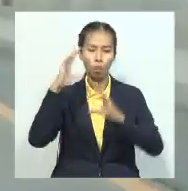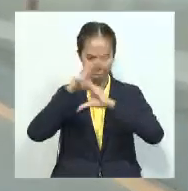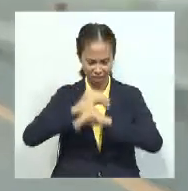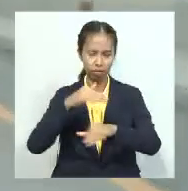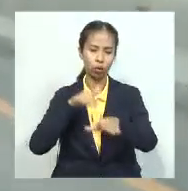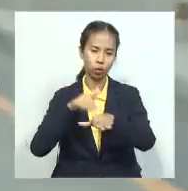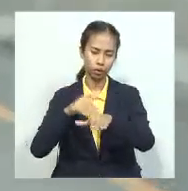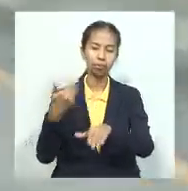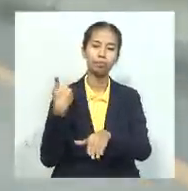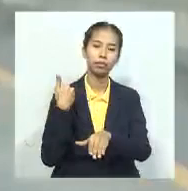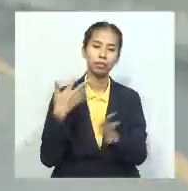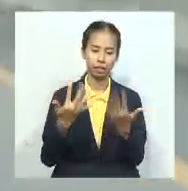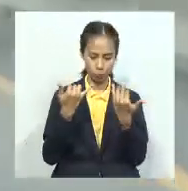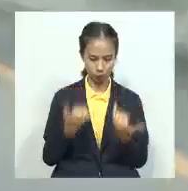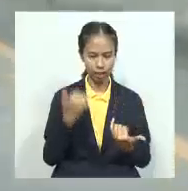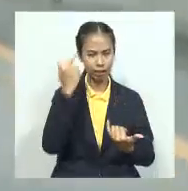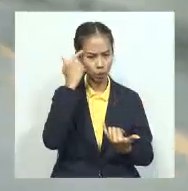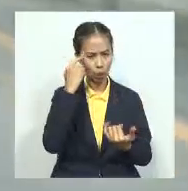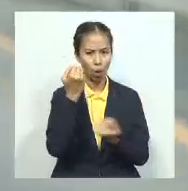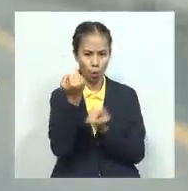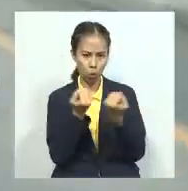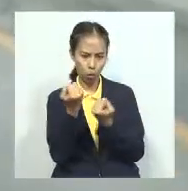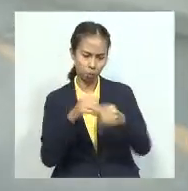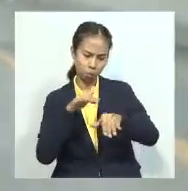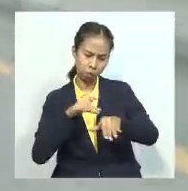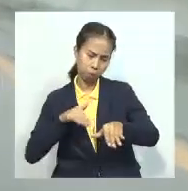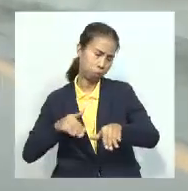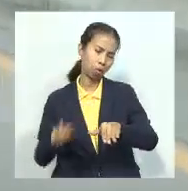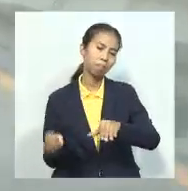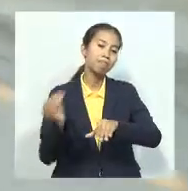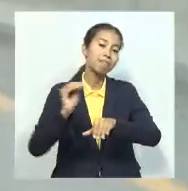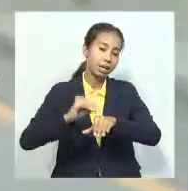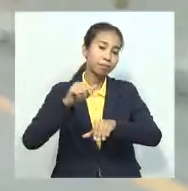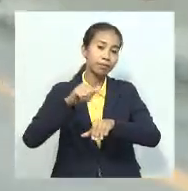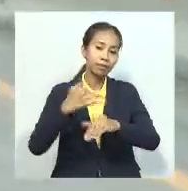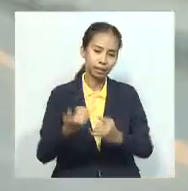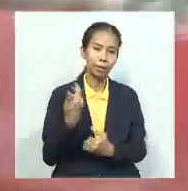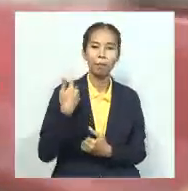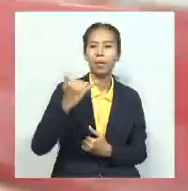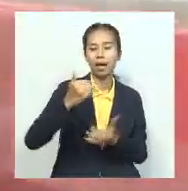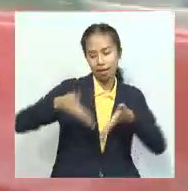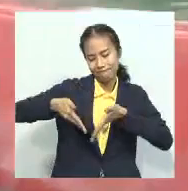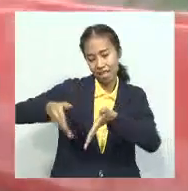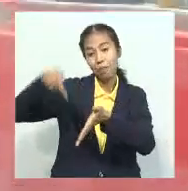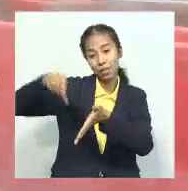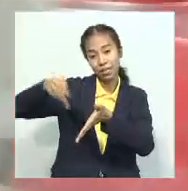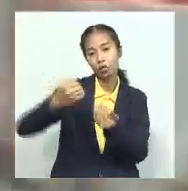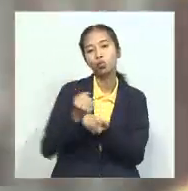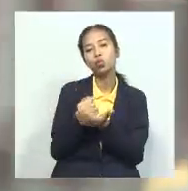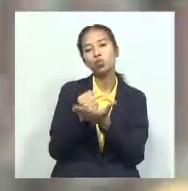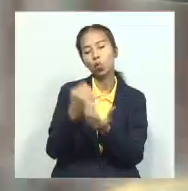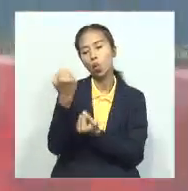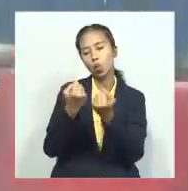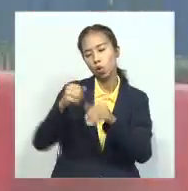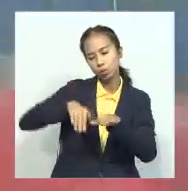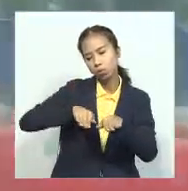าและคาดว่าในวันนี้จะมีปริมาณรถเพิ่มขึ้นเรื่อยๆซึ่งอาจจะมีการประเมินการเปิดช่องทางพิเศษเพื่อระบายรถไม่